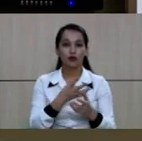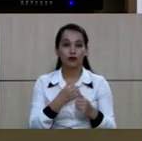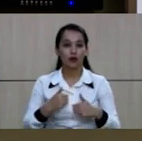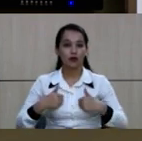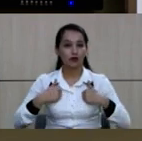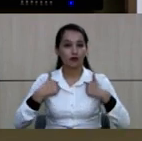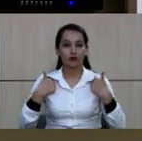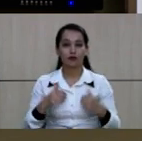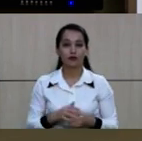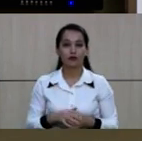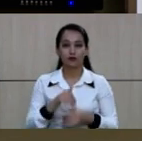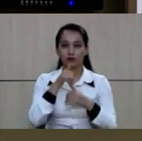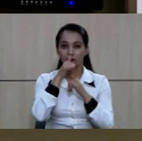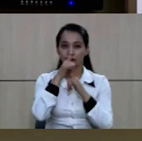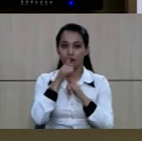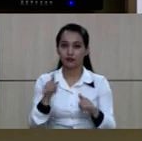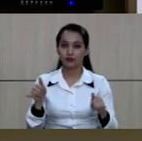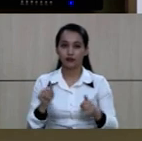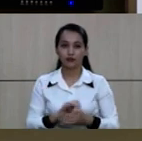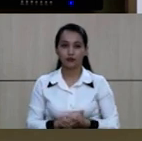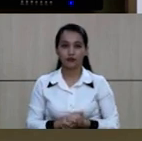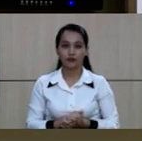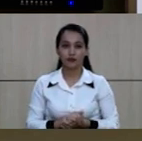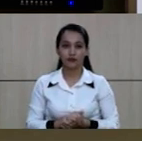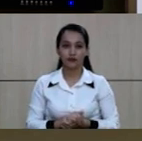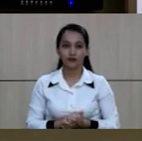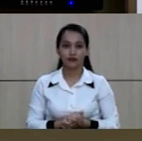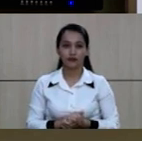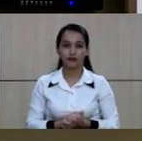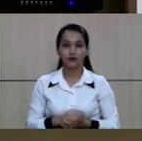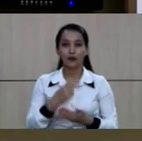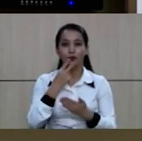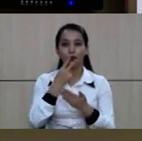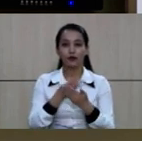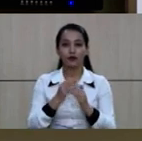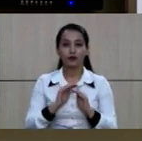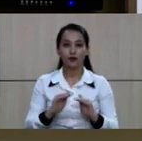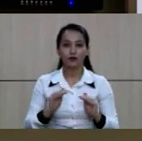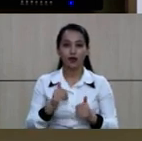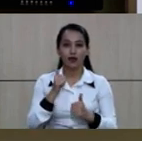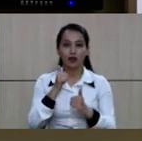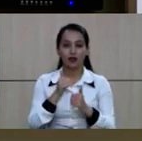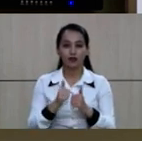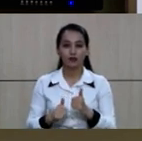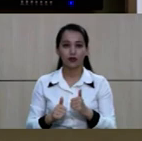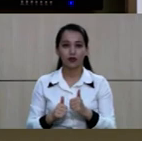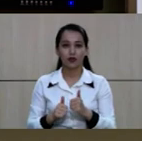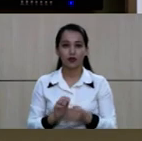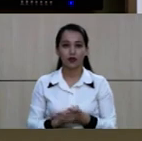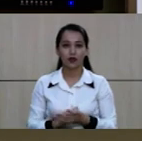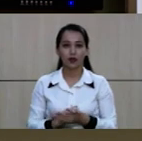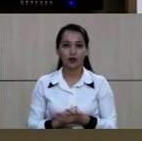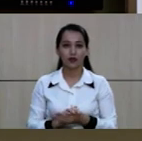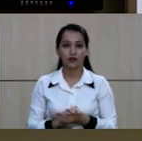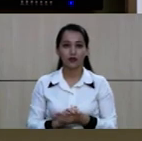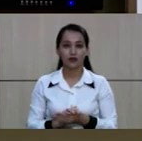harakat qilsa ham, buning uddasidan chiqa olmaydi va dumidan ayriladi. Ko'rdingizmi aziz o'quvchilar? Har bir qissaning o'ziga